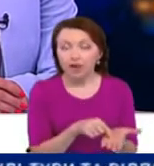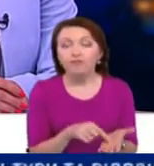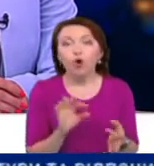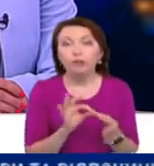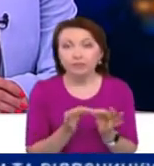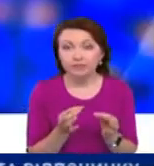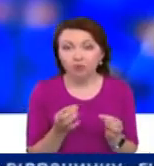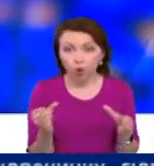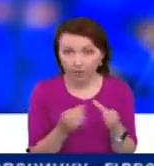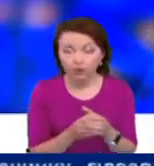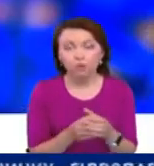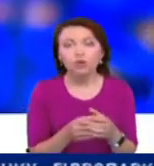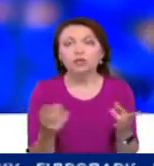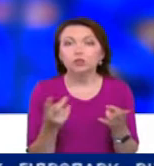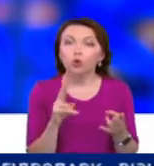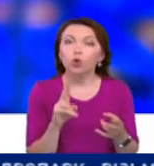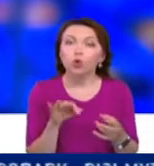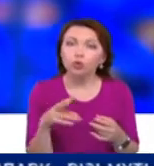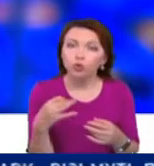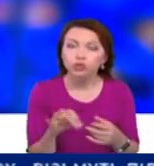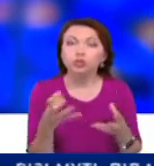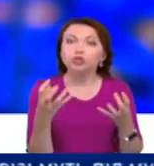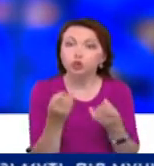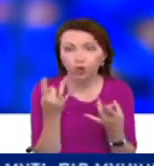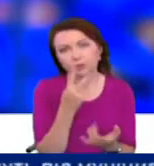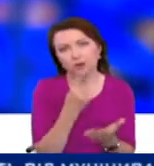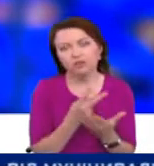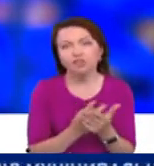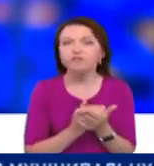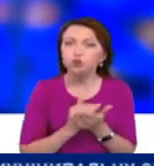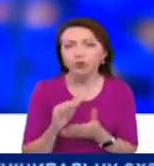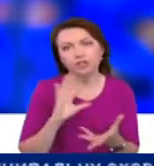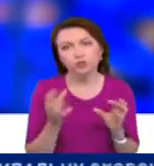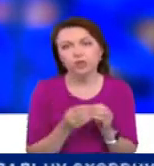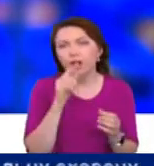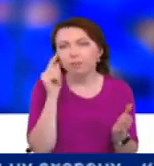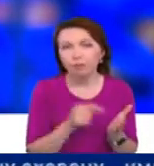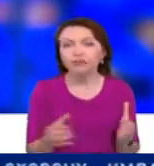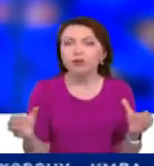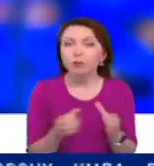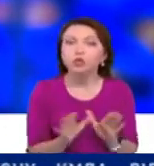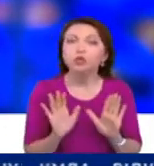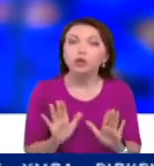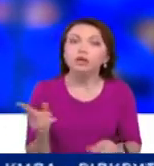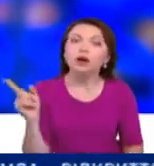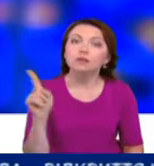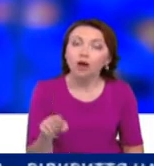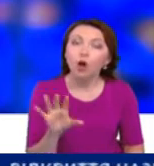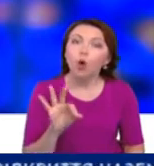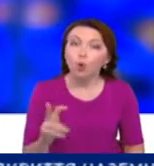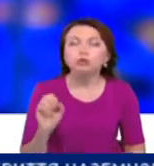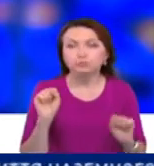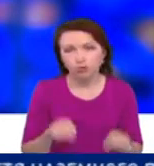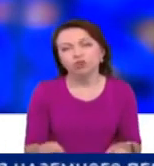надо, опять тому же Колодию, еще раз показать высокий результат, попасть в команду. Только тогда он